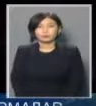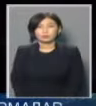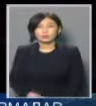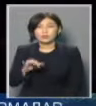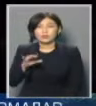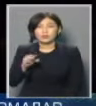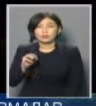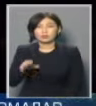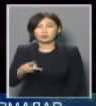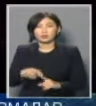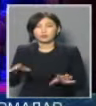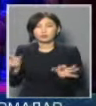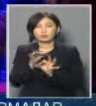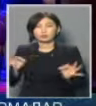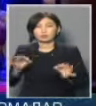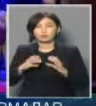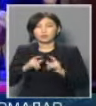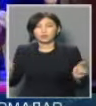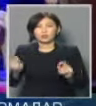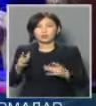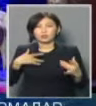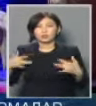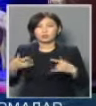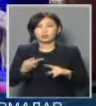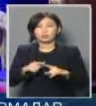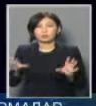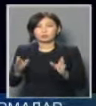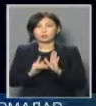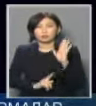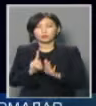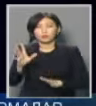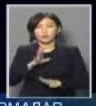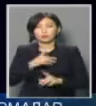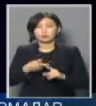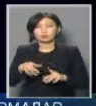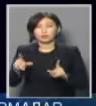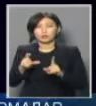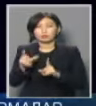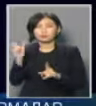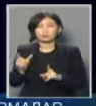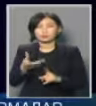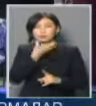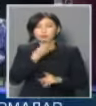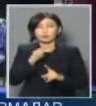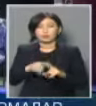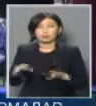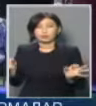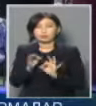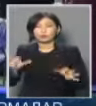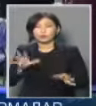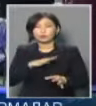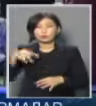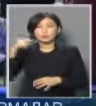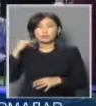Сармат этнофольклорлық ансамблінің маусымашар концерті Нитро шығармасымен басталды. Кейін қара сөзбен әрленген шашу шығармасы орындалып,